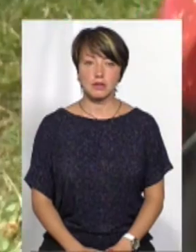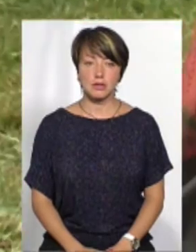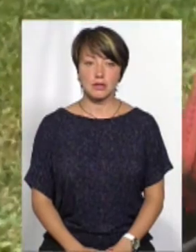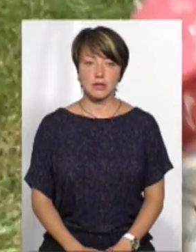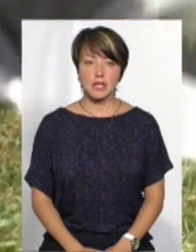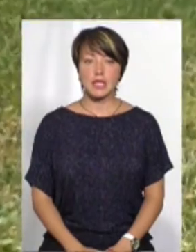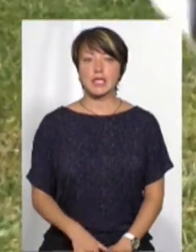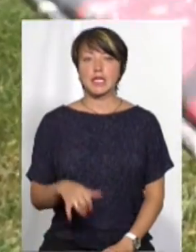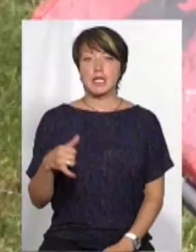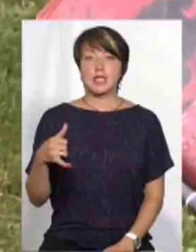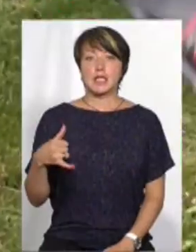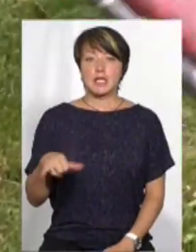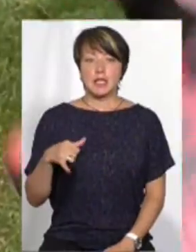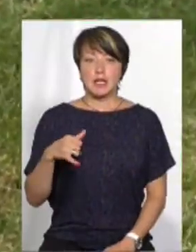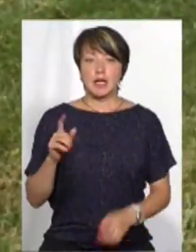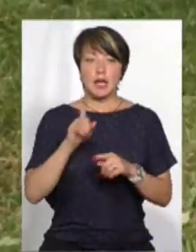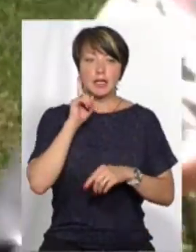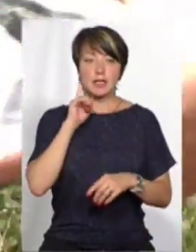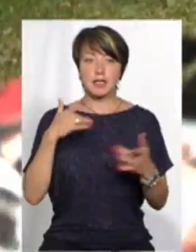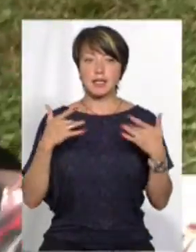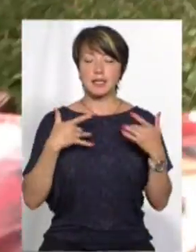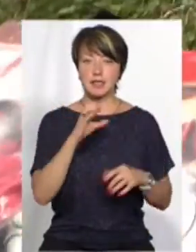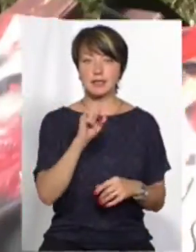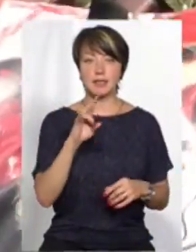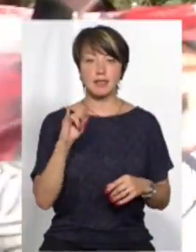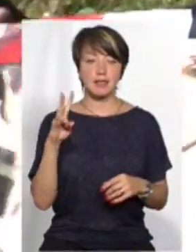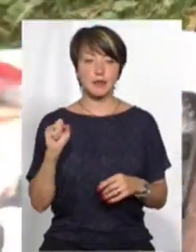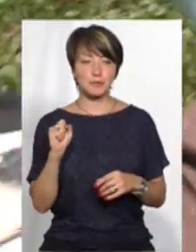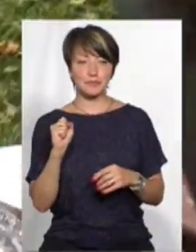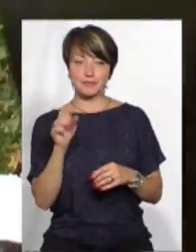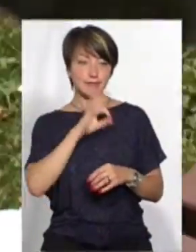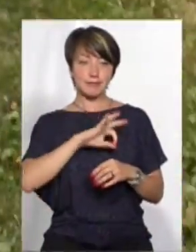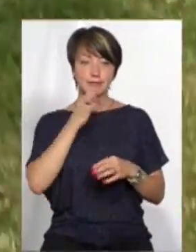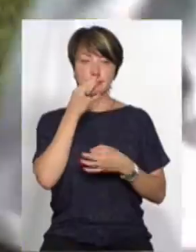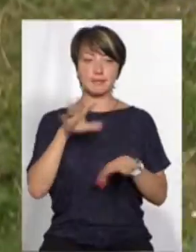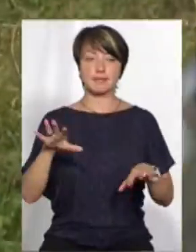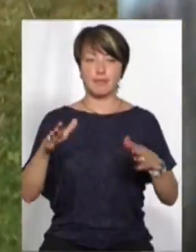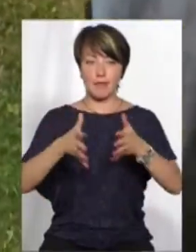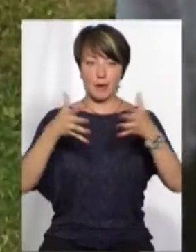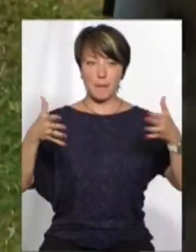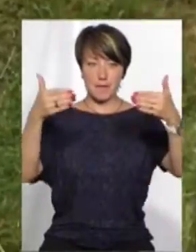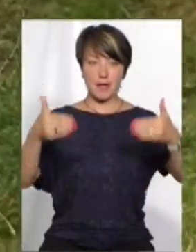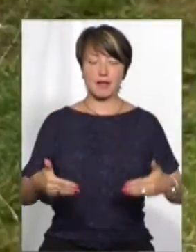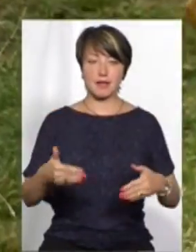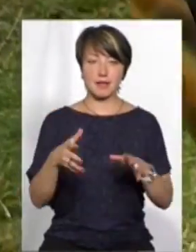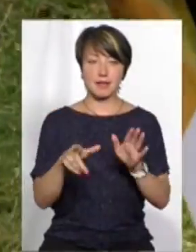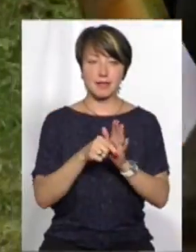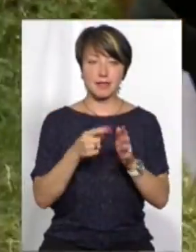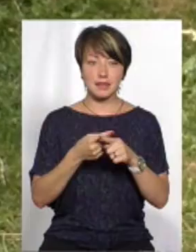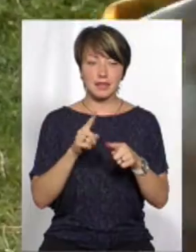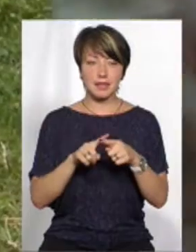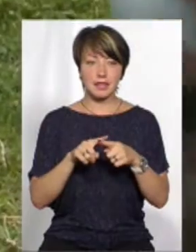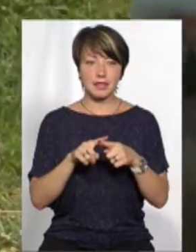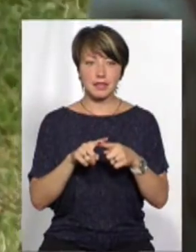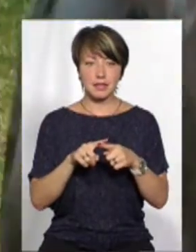І більш молодіжний, тут артистка ця Юля Саніна. Ми використовуємо будь-які банера. Оцей, наприклад, свиньою. Я вже казав, що це